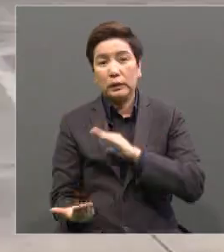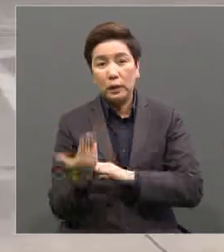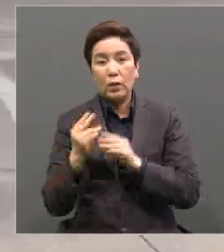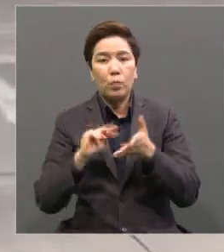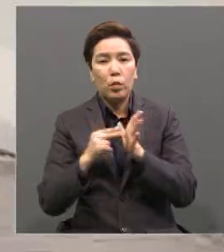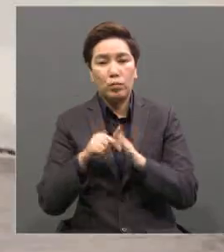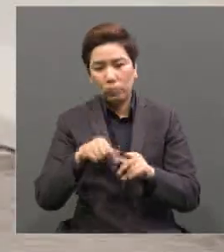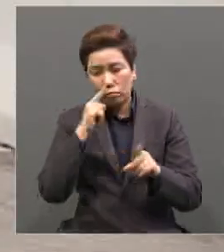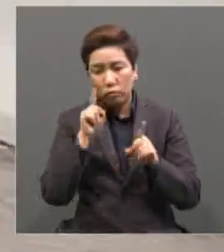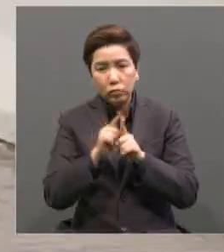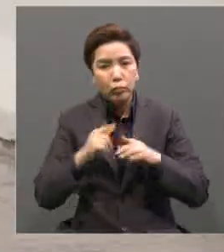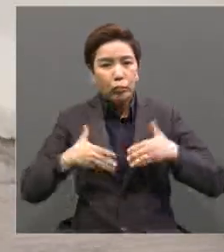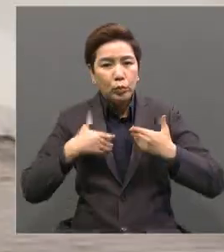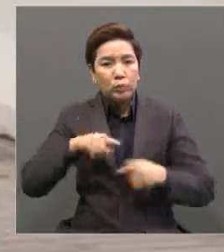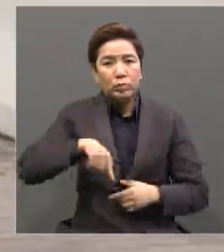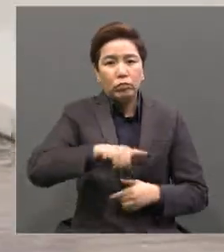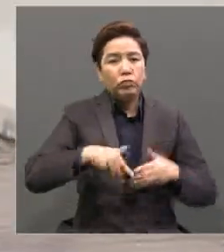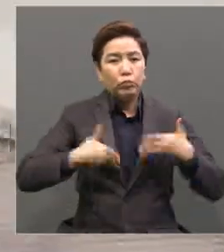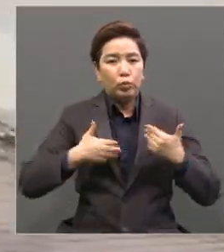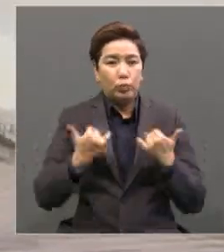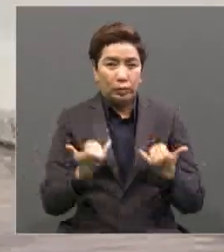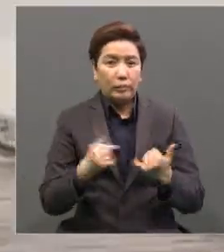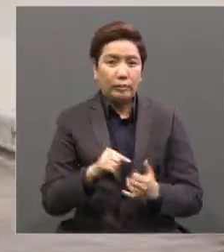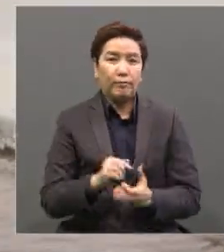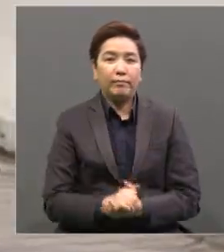ป็นการสร้างสีสันและบรรยากาศที่คึกคักเป็นอย่างมากค่ะ